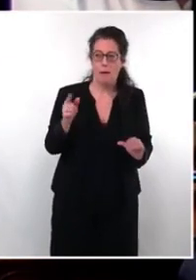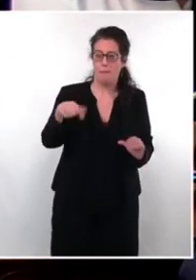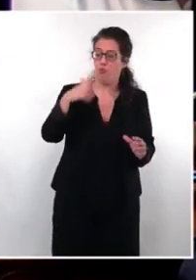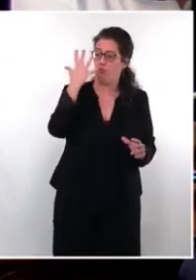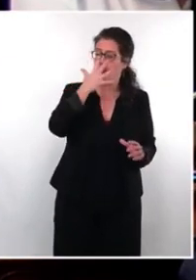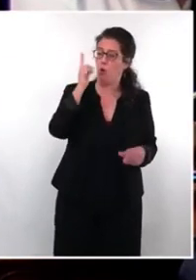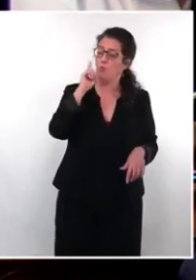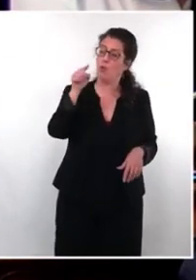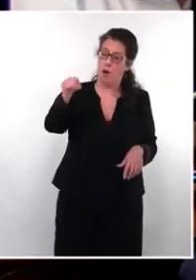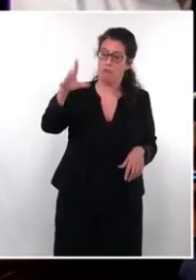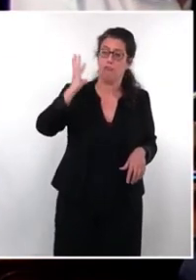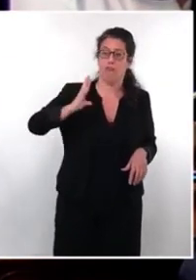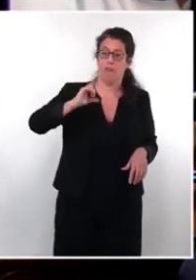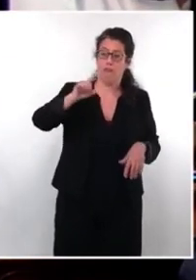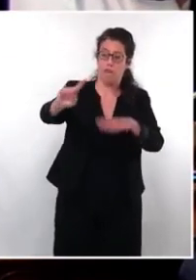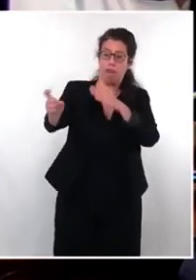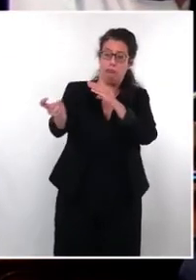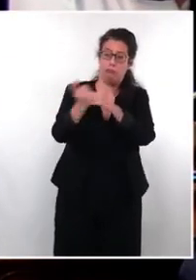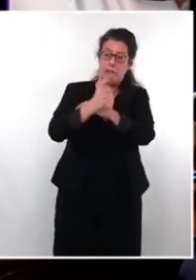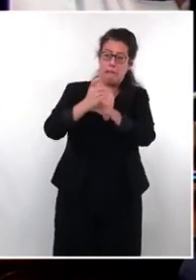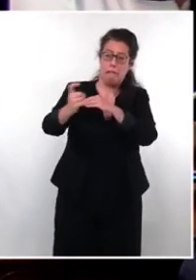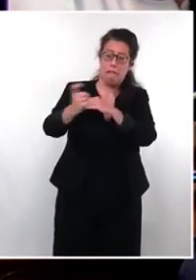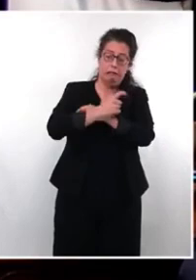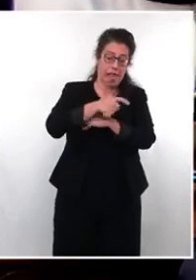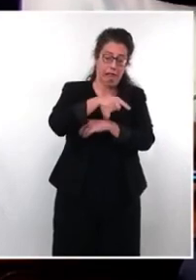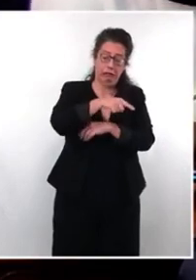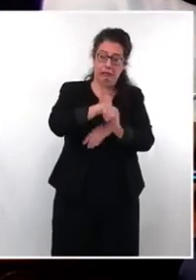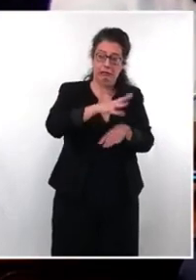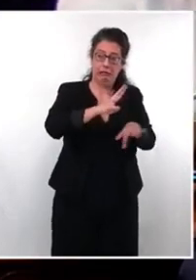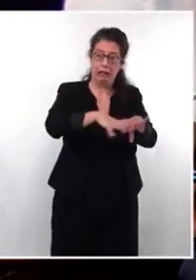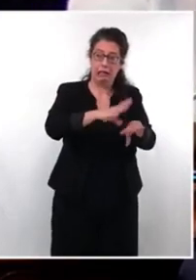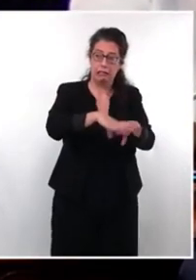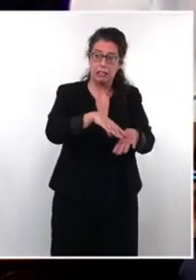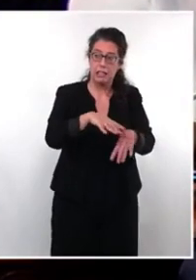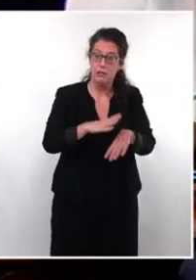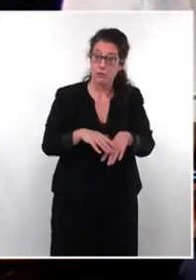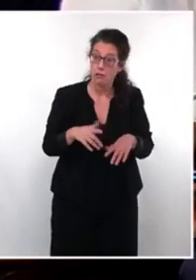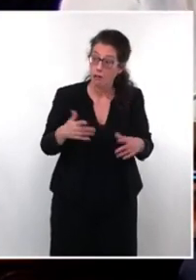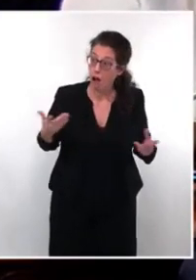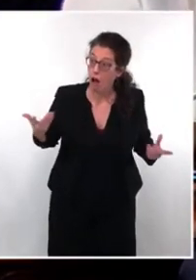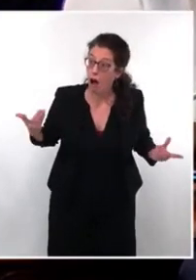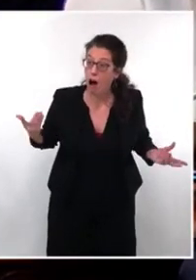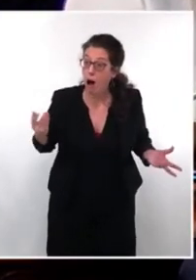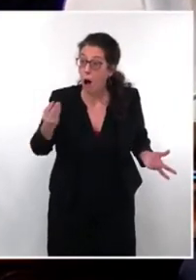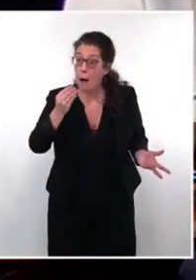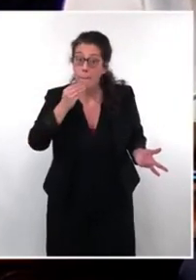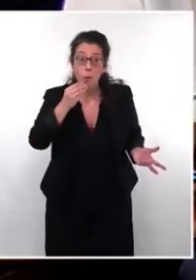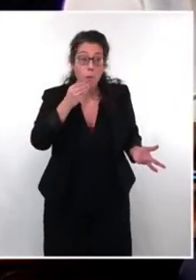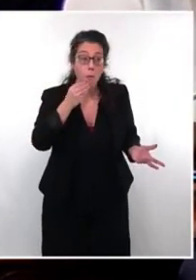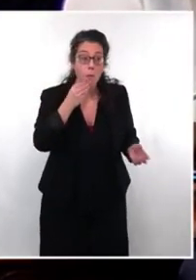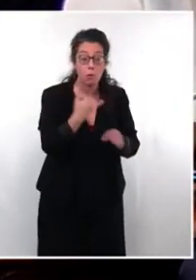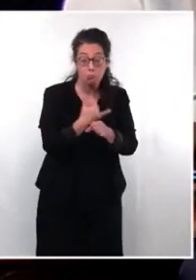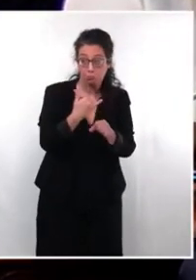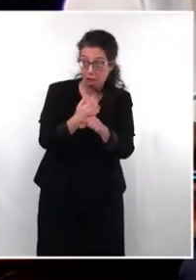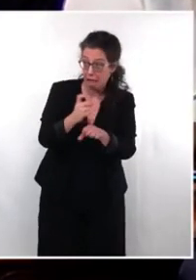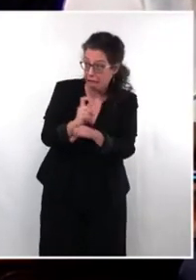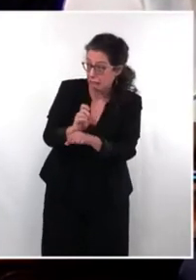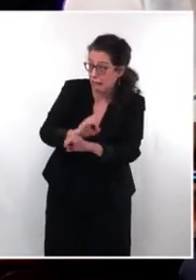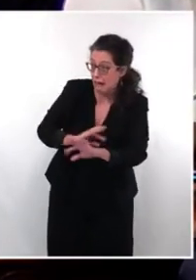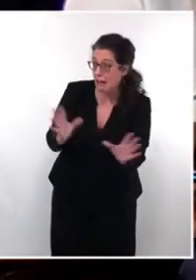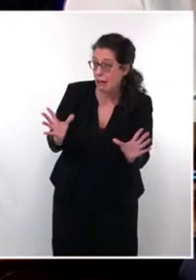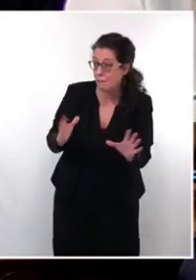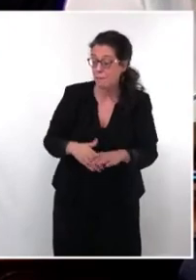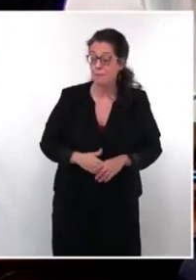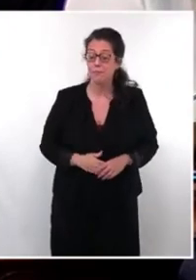des critiques très lourdes qui ont été formulées sur le quartier des bassins à flot et dont on ne retrouve pas une seule ligne aujourd'hui dans cette délibération. Et